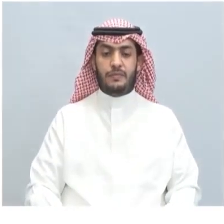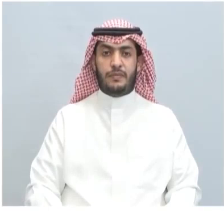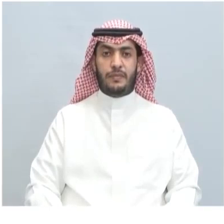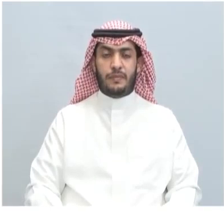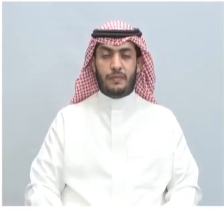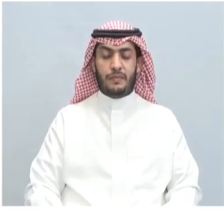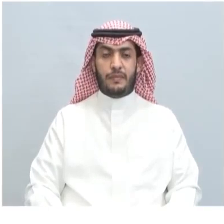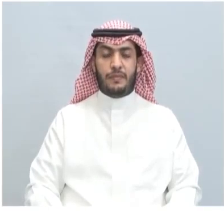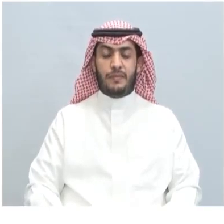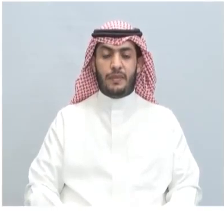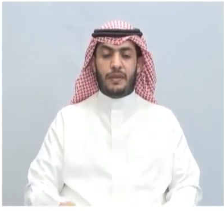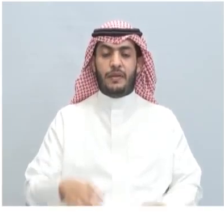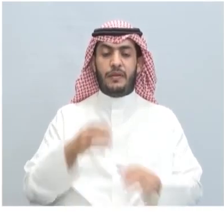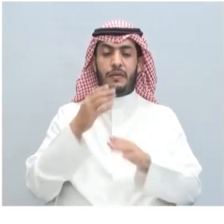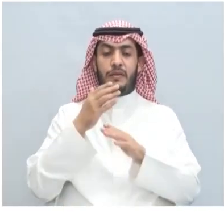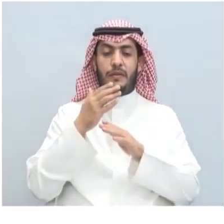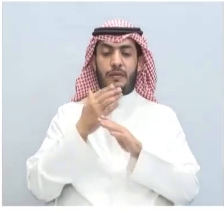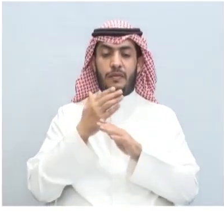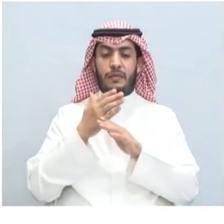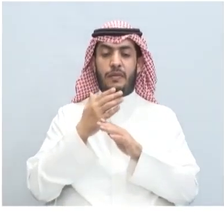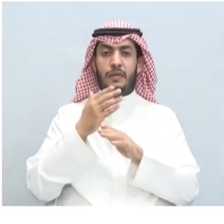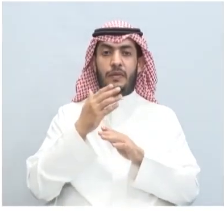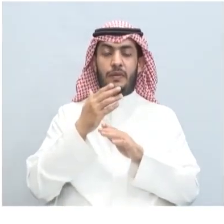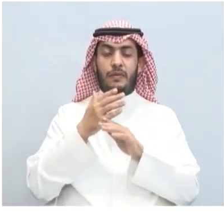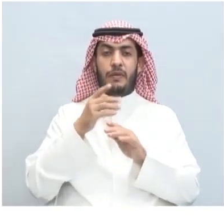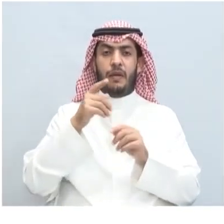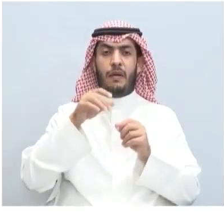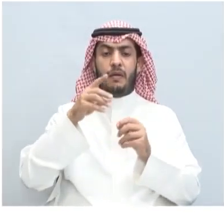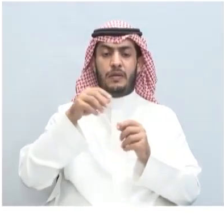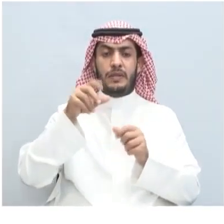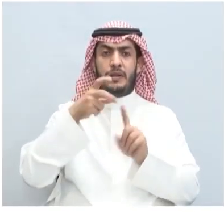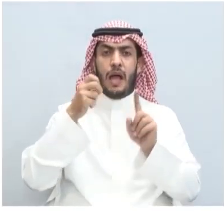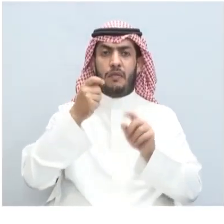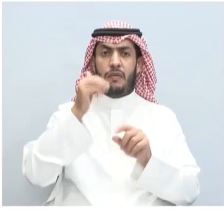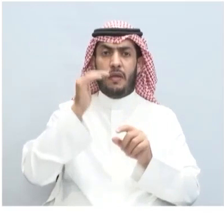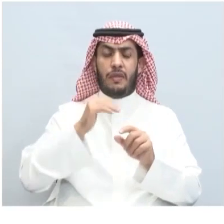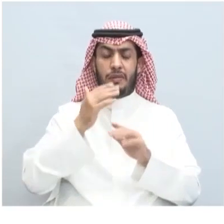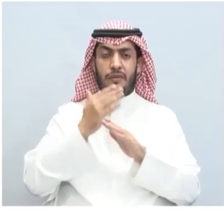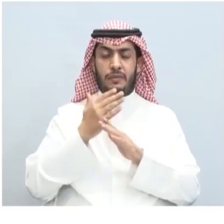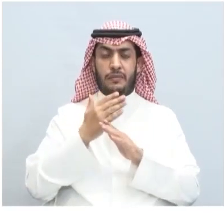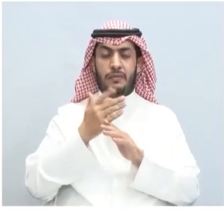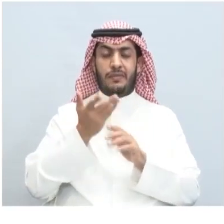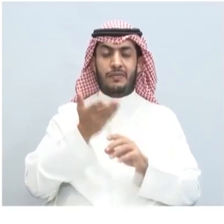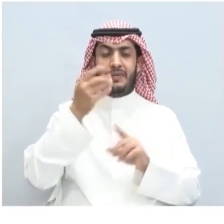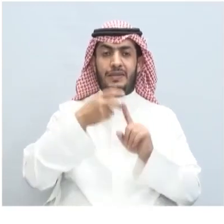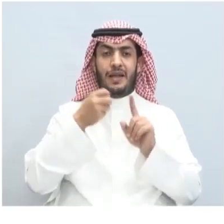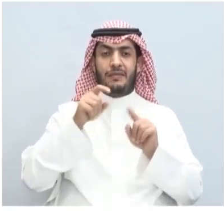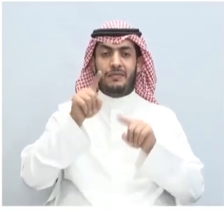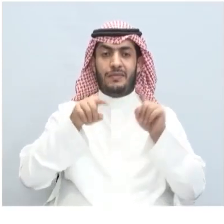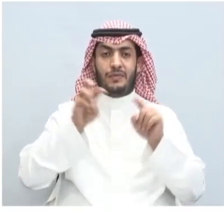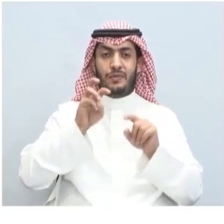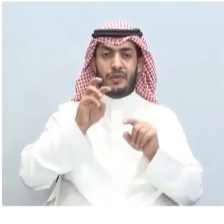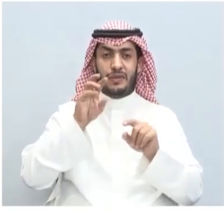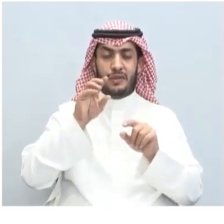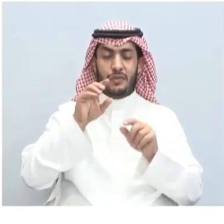الاستراتيجيه لماذا يتراجع سعر السهم يع وود سبب تراجع سعر السهم الى ارتفاع الاسه متداوله في السوق